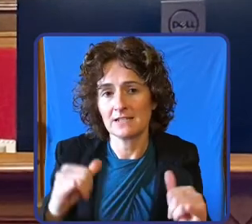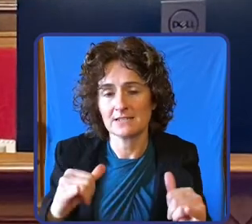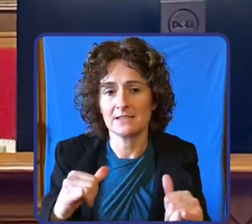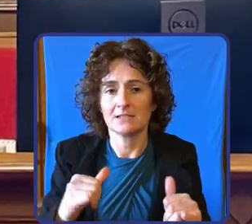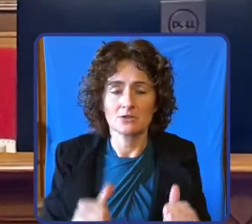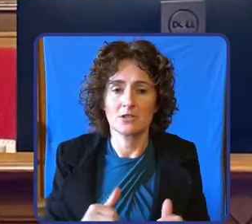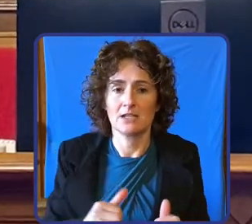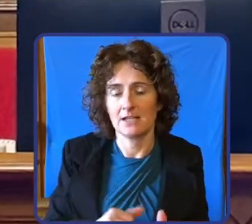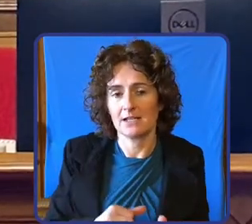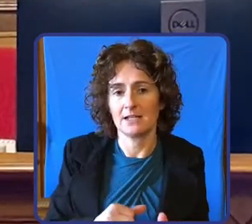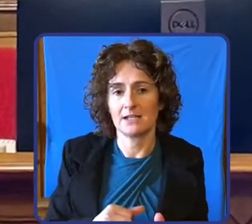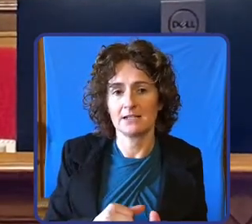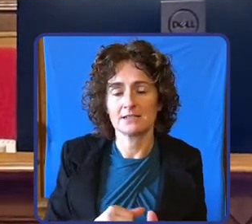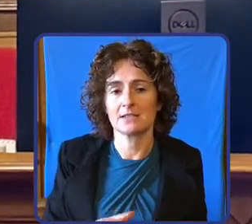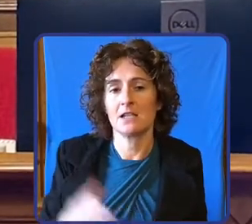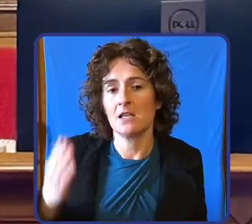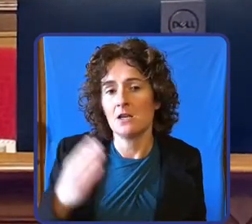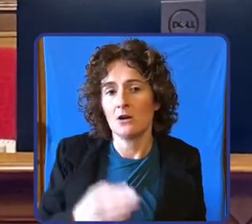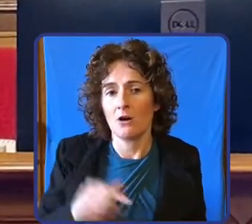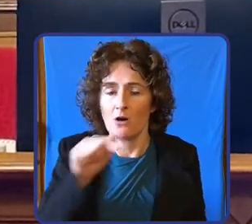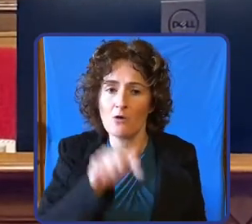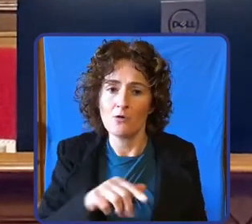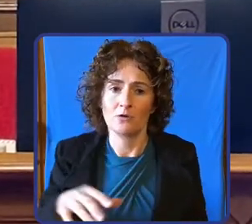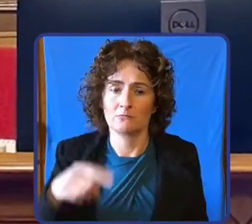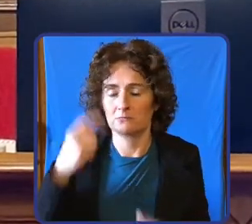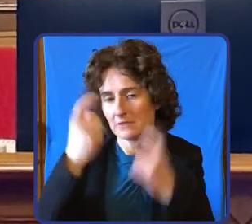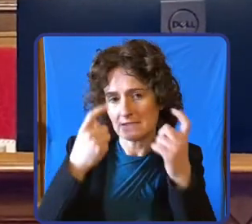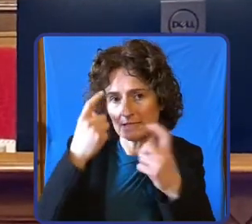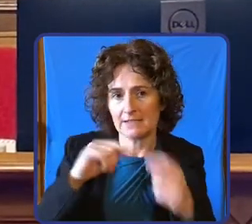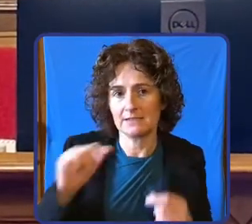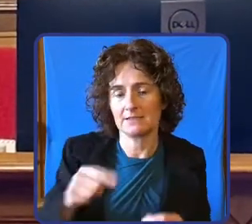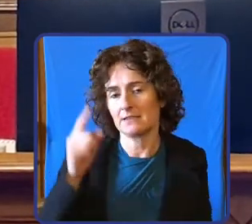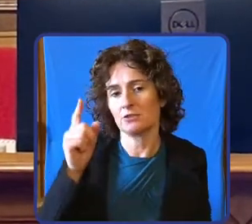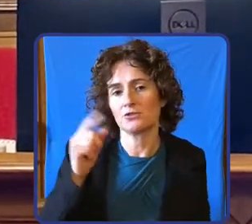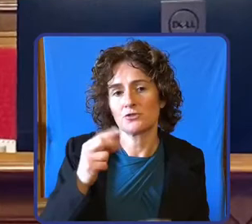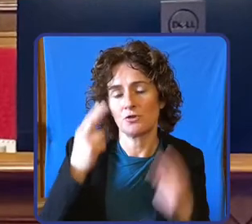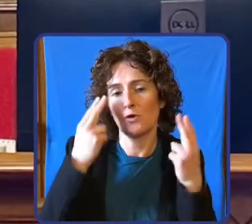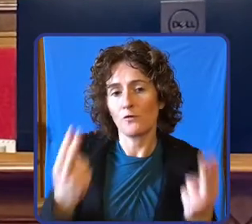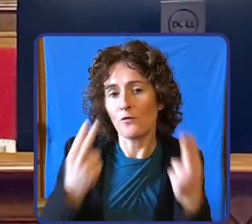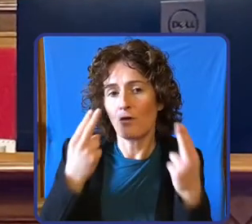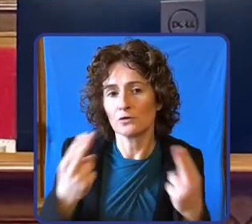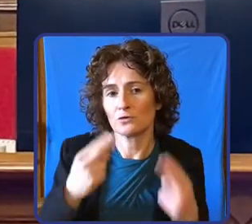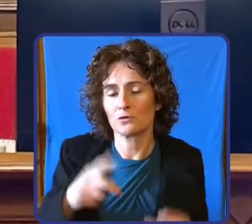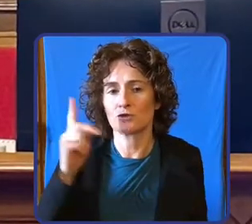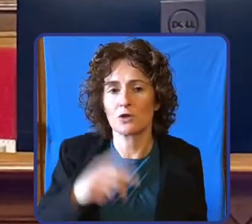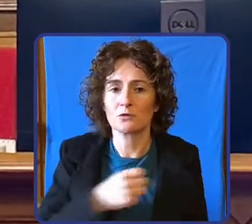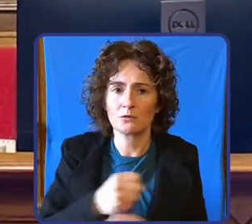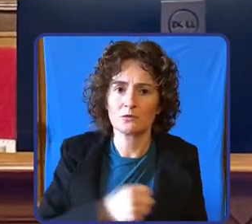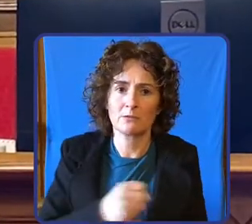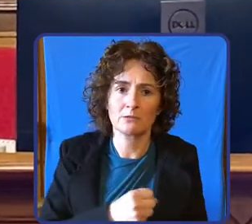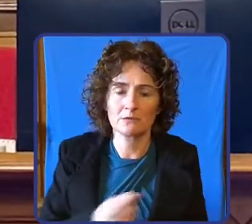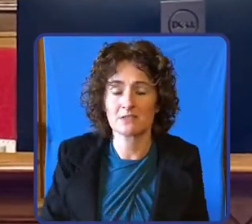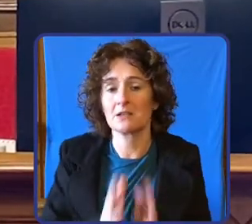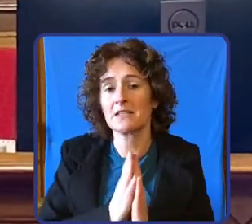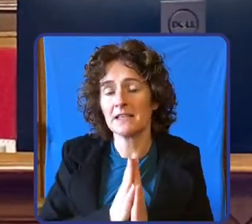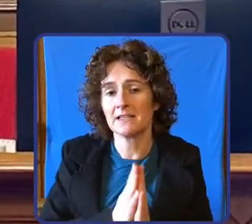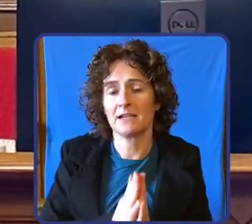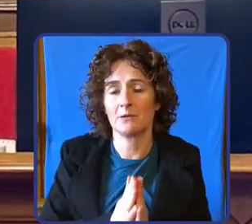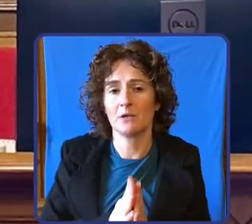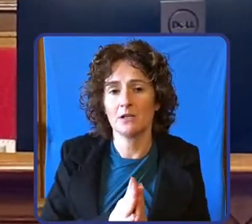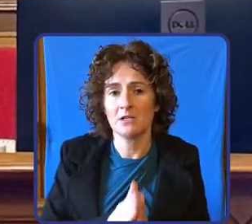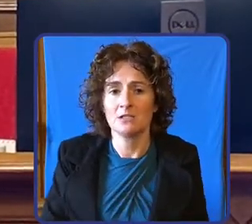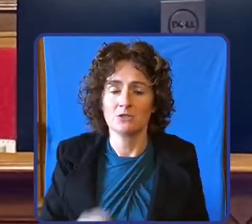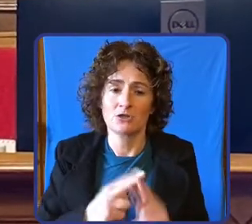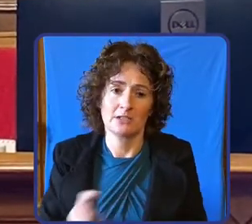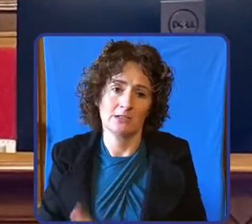Malom utcára, akkor tessék segíteni, hogy legyen rá pénz. Ez legegyszerű kérdés a világon. Jó, utolsó két hozzászólásra